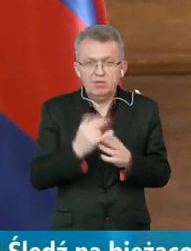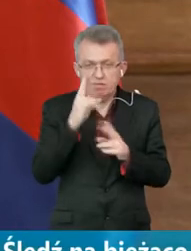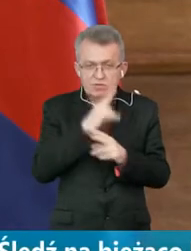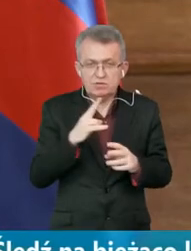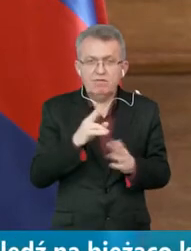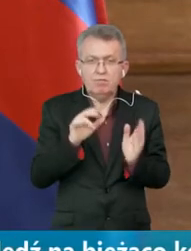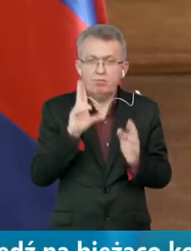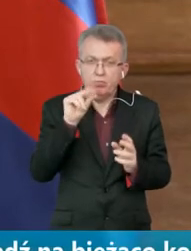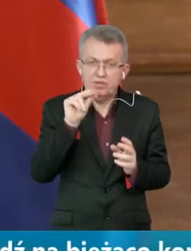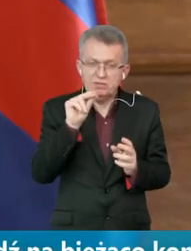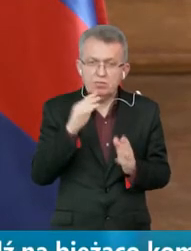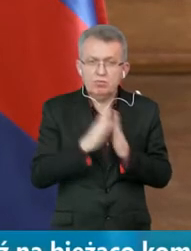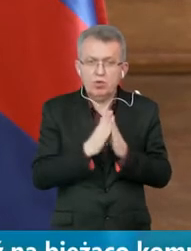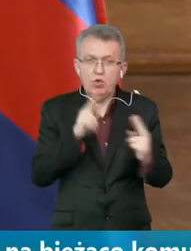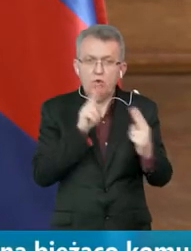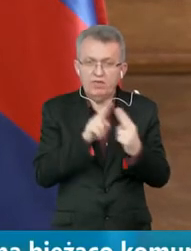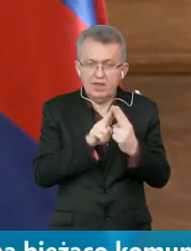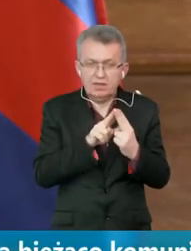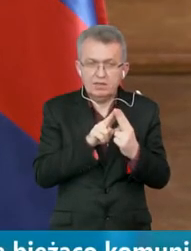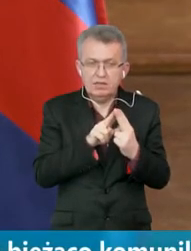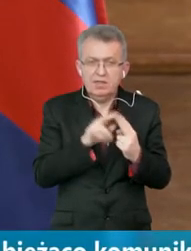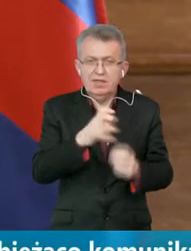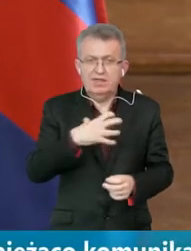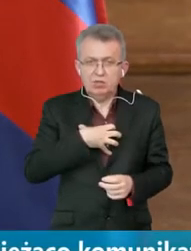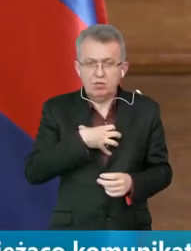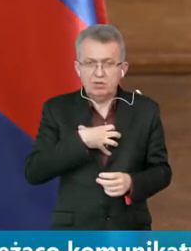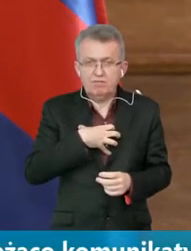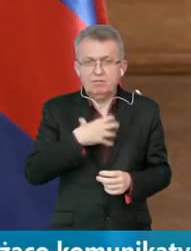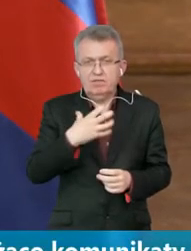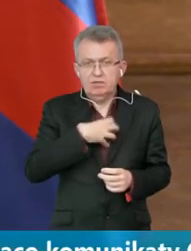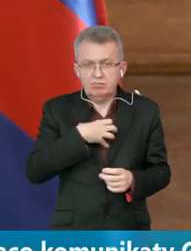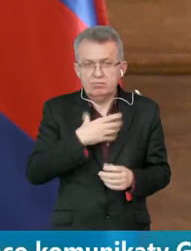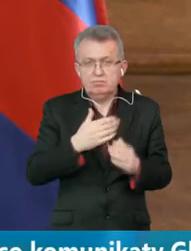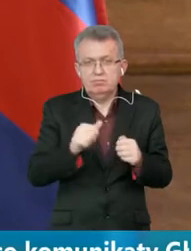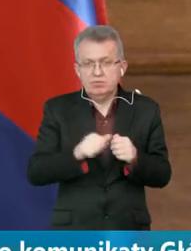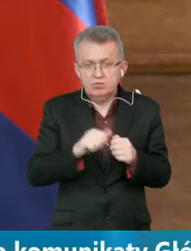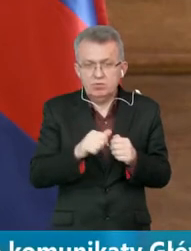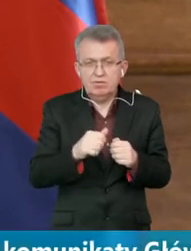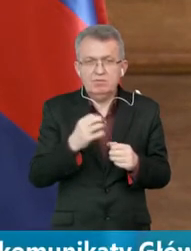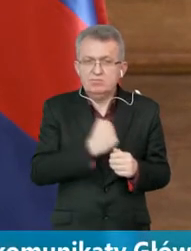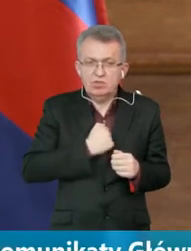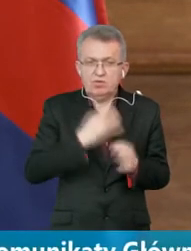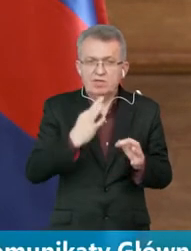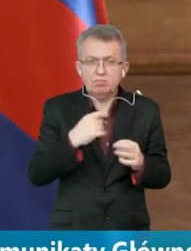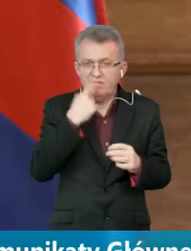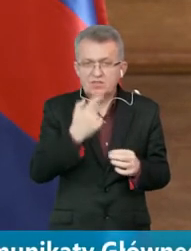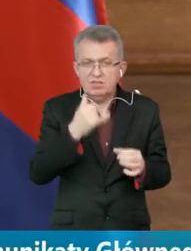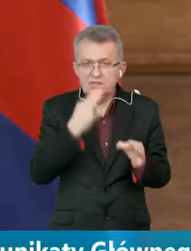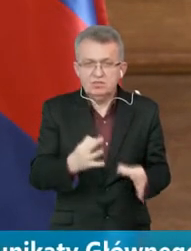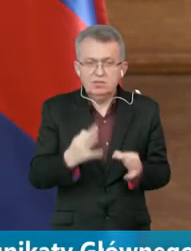sugeruję w poniedziałek kontakt z dyrektorami placówek, z placówkami. No przykro mi, że nie możemy ostatecznych rozwiązań